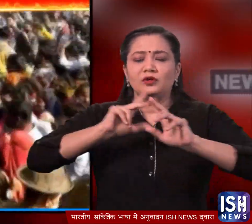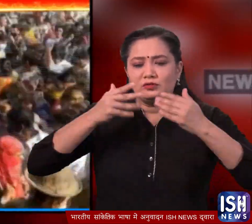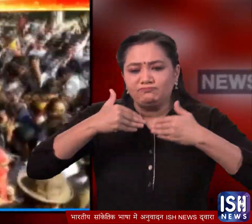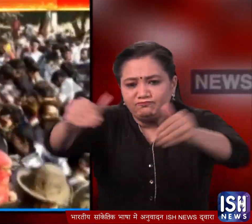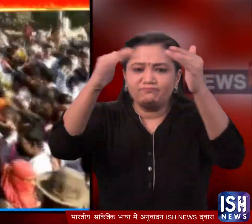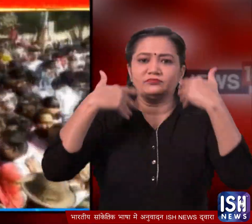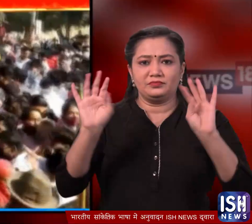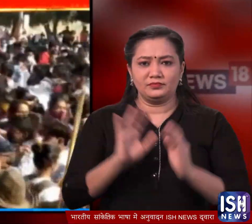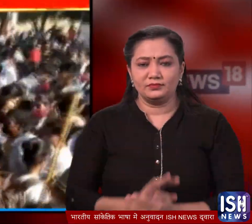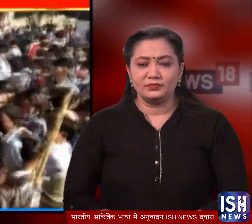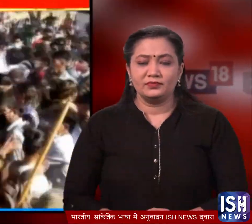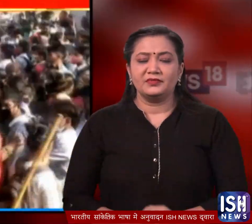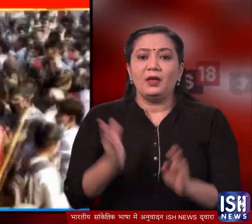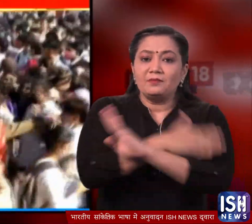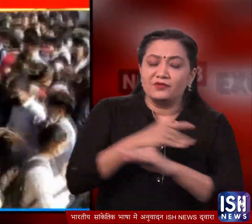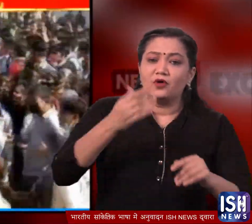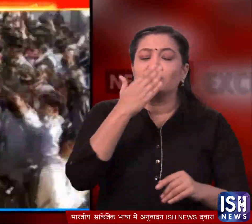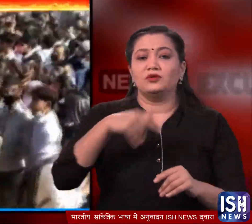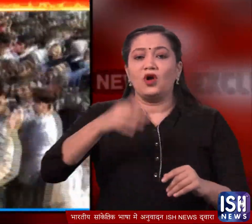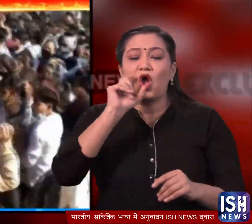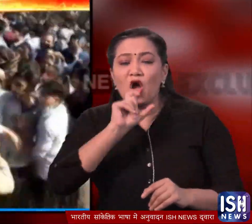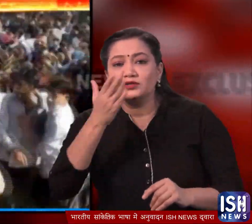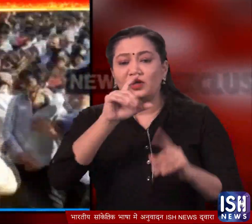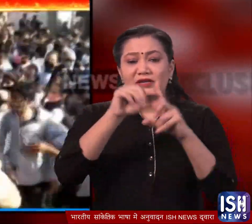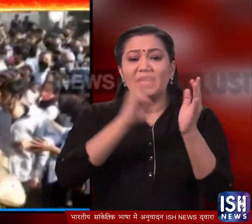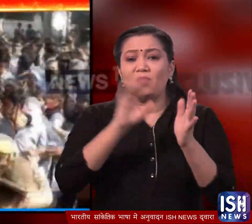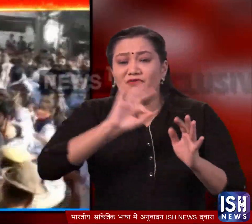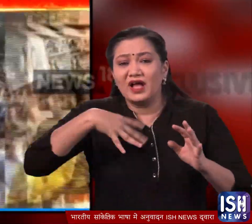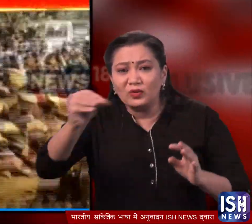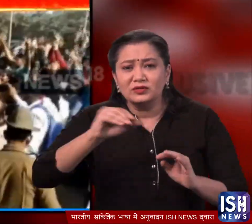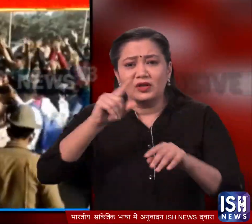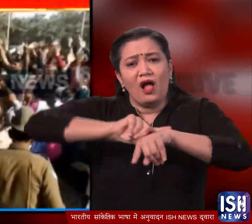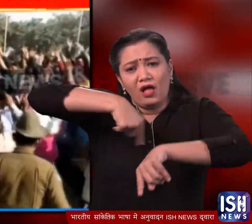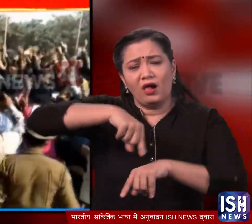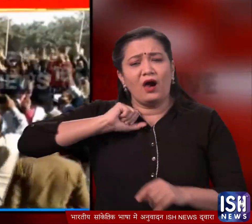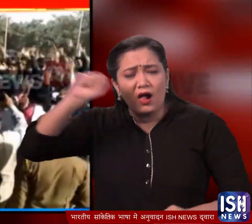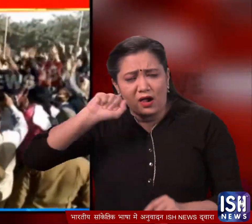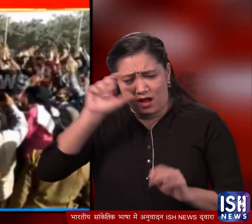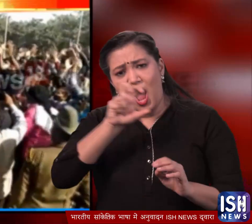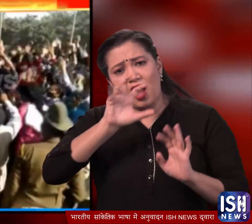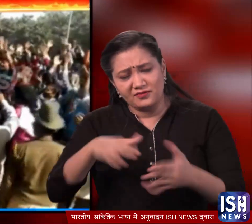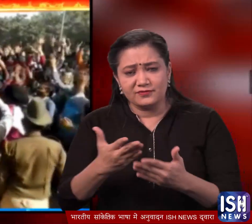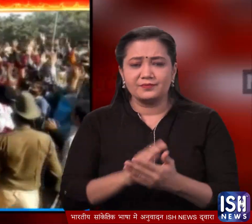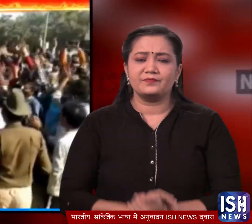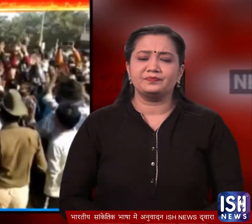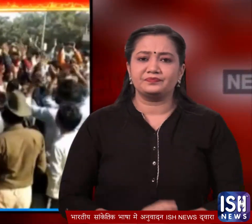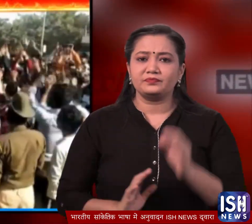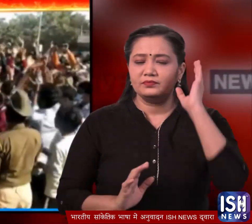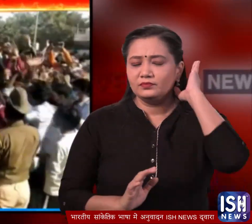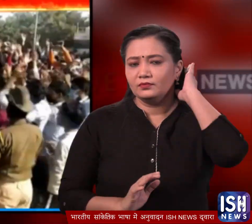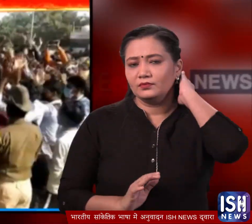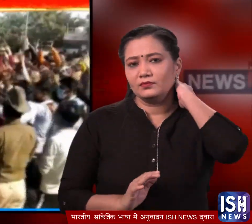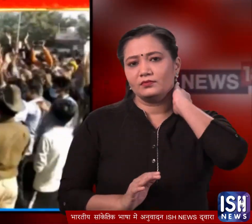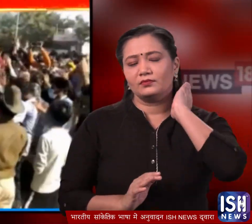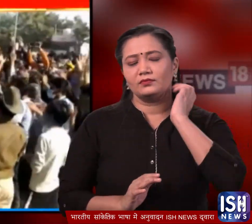तफरी मच गई, जिसका फायदा उठाते हुए पुलिस वालों ने प्रदर्शनकारी छात्रों को पीछे धकेल दिया। इस हंगामे से पहले कॉलेज के छात्र डीएम ऑफिस